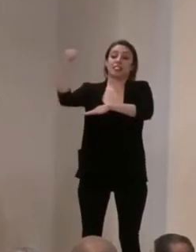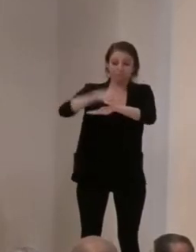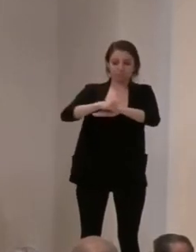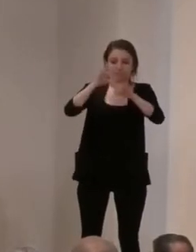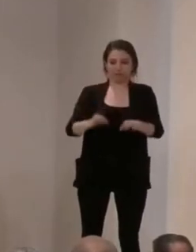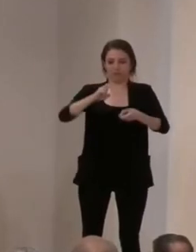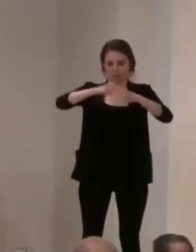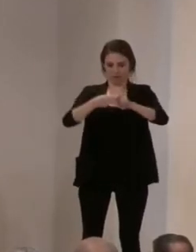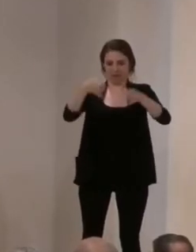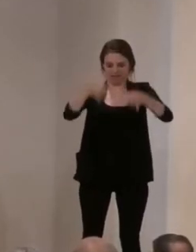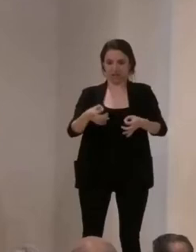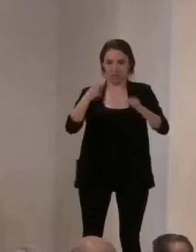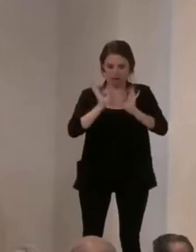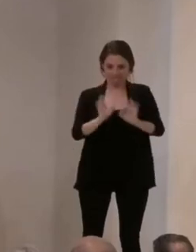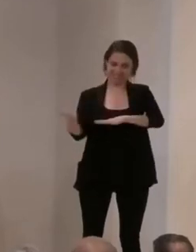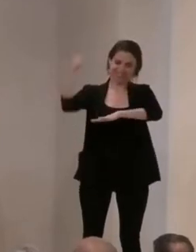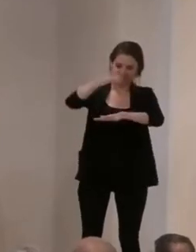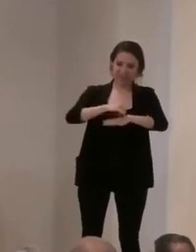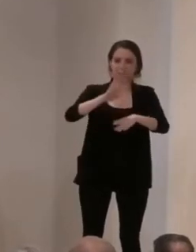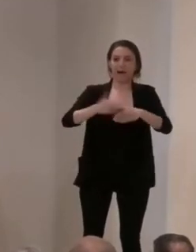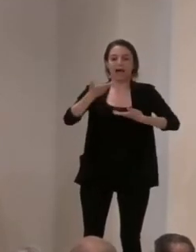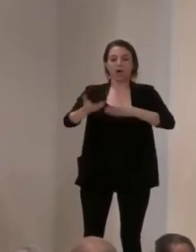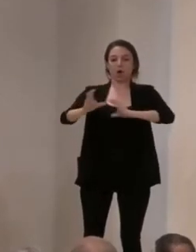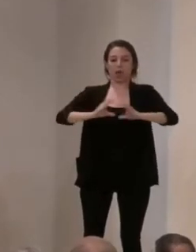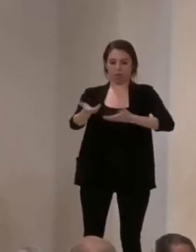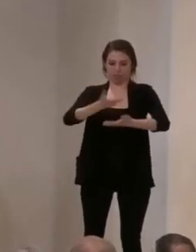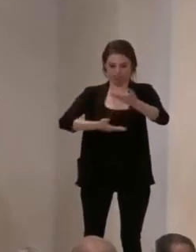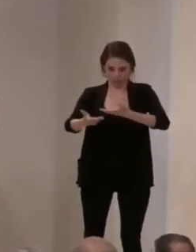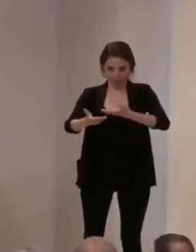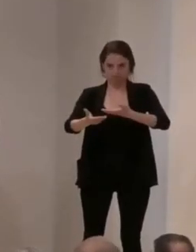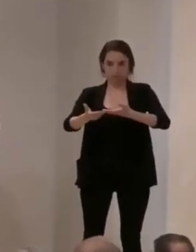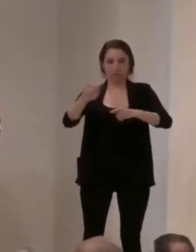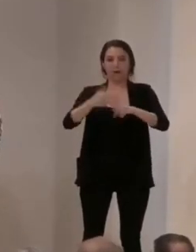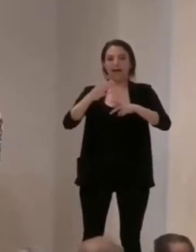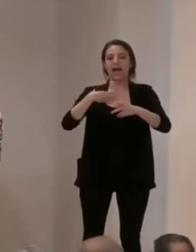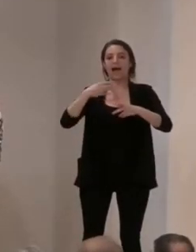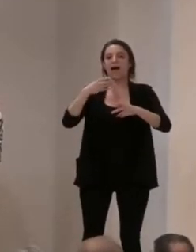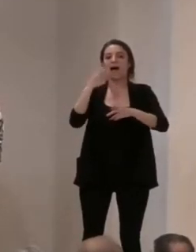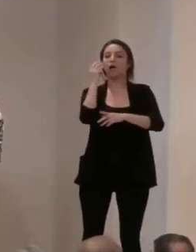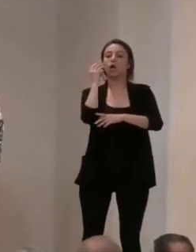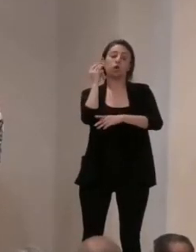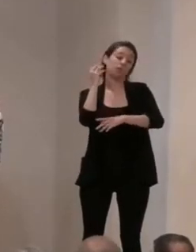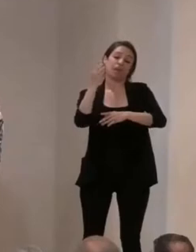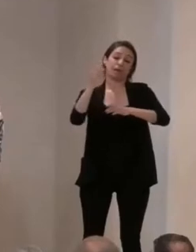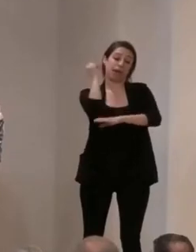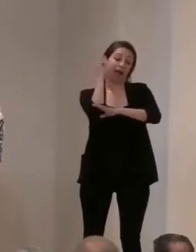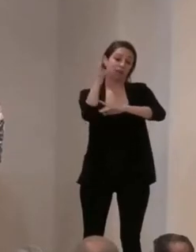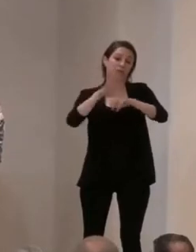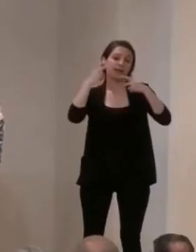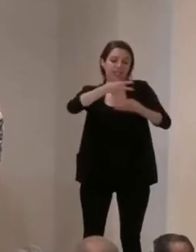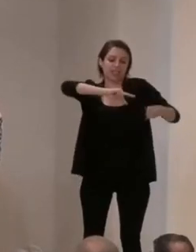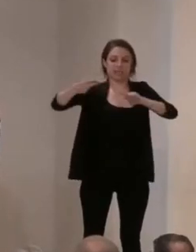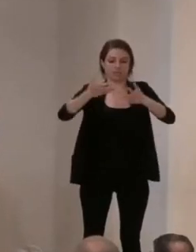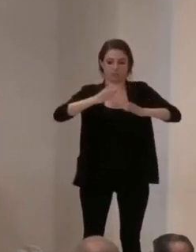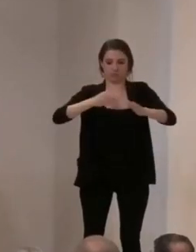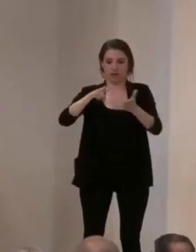de Brussel·les per col·laborar en aquest acte, perquè aquest acte sigui accessible en la llengua de